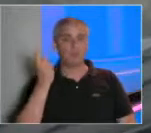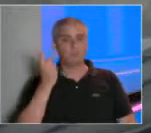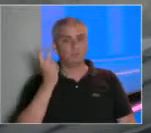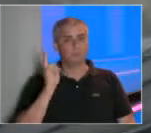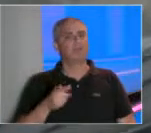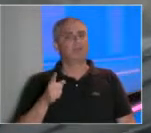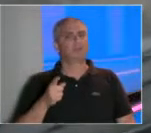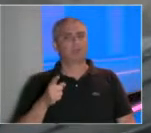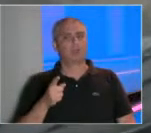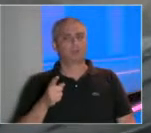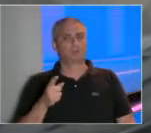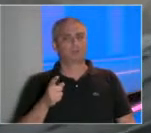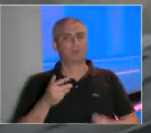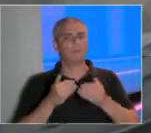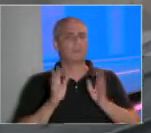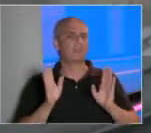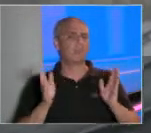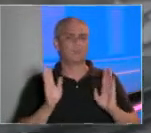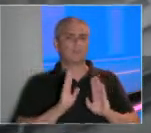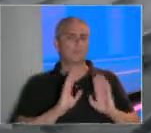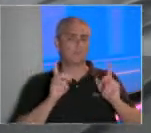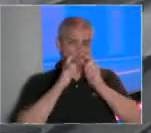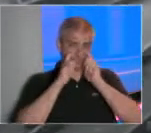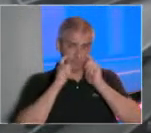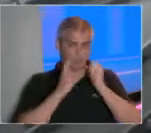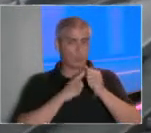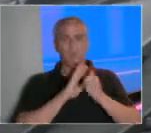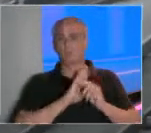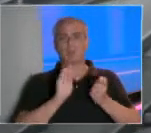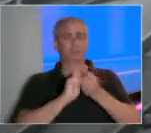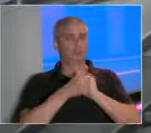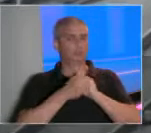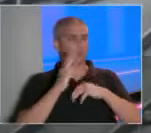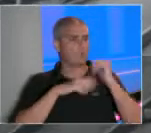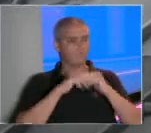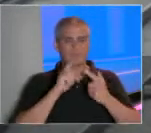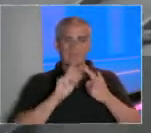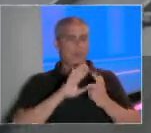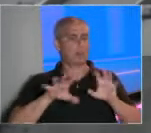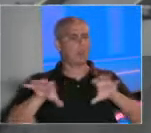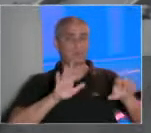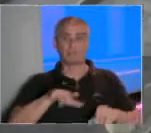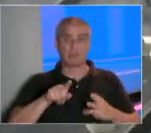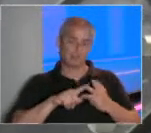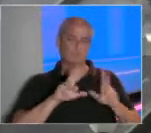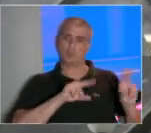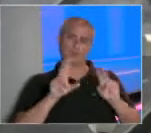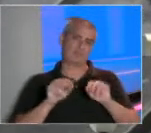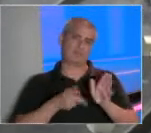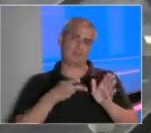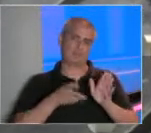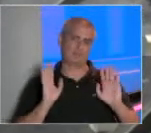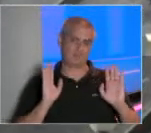יאפשרו פתיחה ללא מסכות, ללא שינוי מבני, ללא פיזור הילדים. אותו דבר לגבי